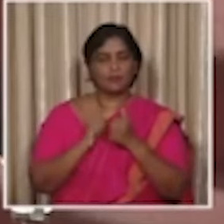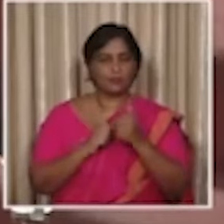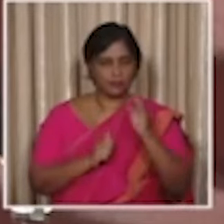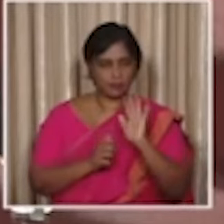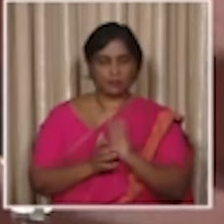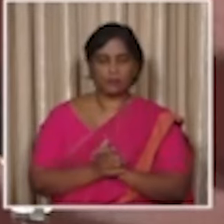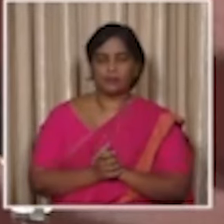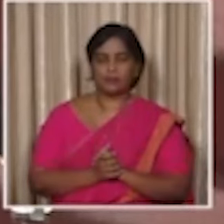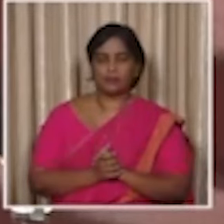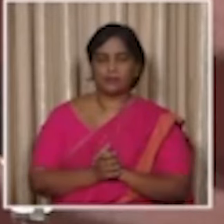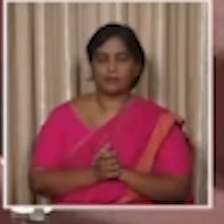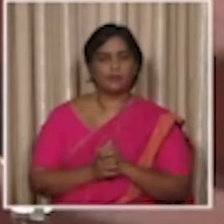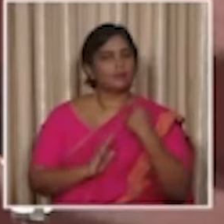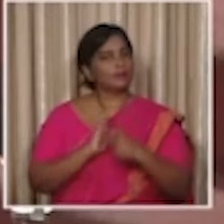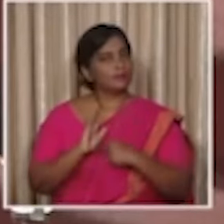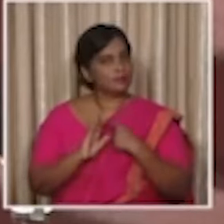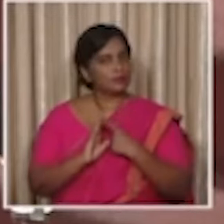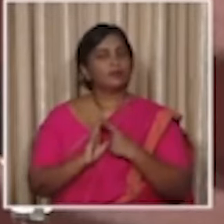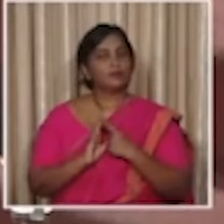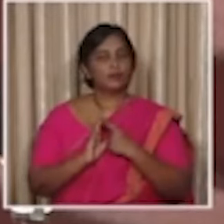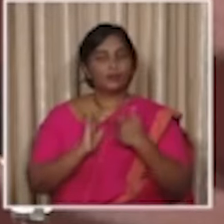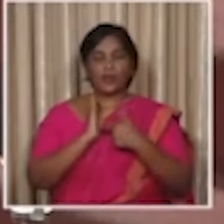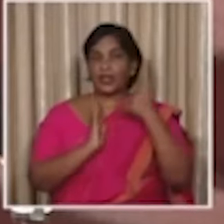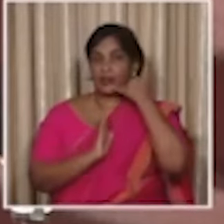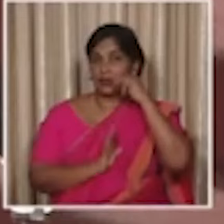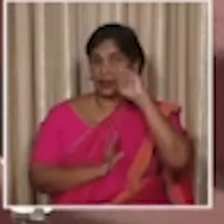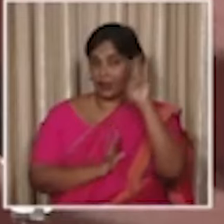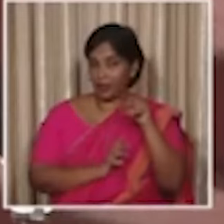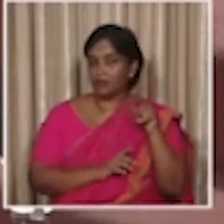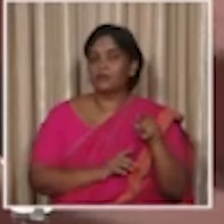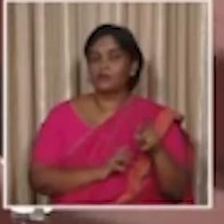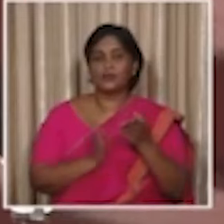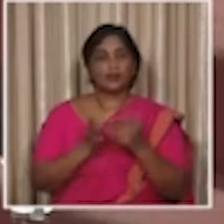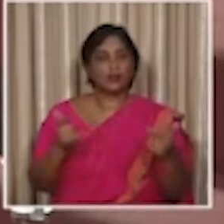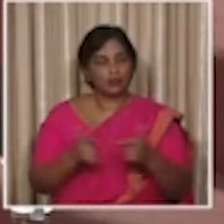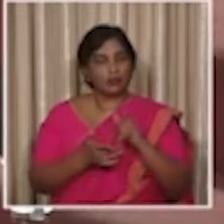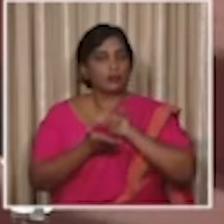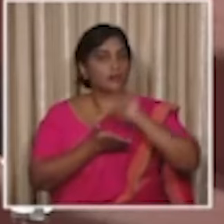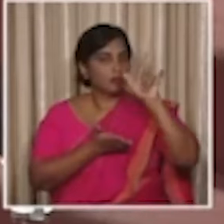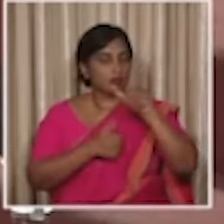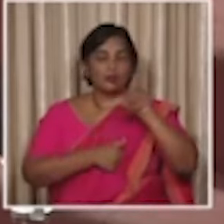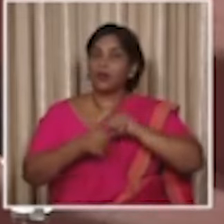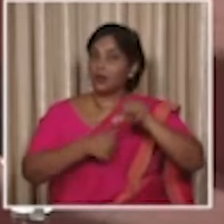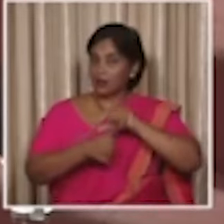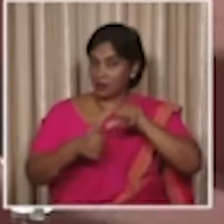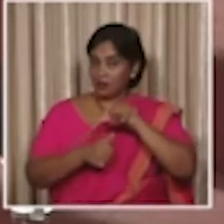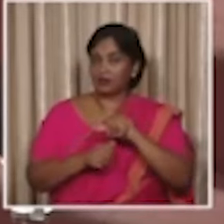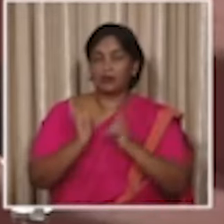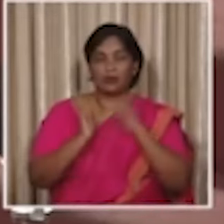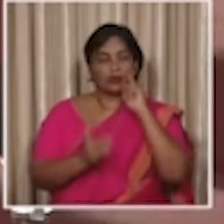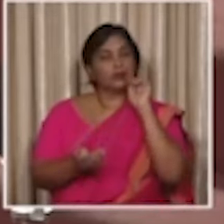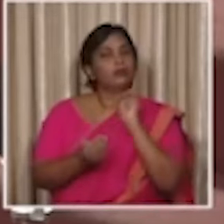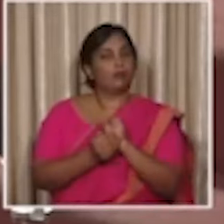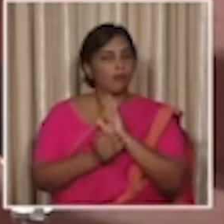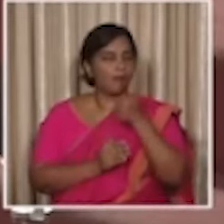किय रटे टेलिकॉम आयतने वराय गुवन तुटुबल वगे आयतन जातिक